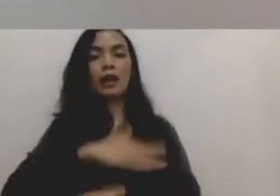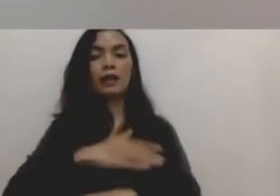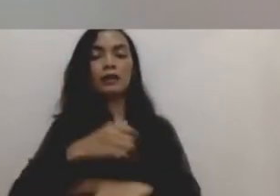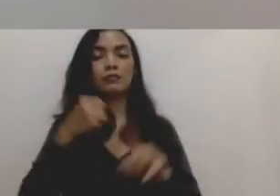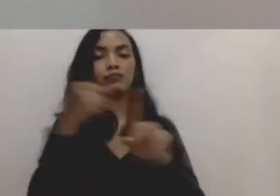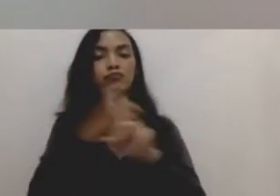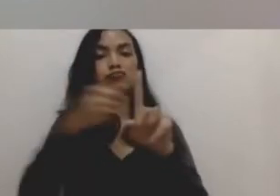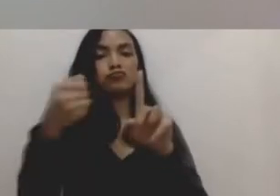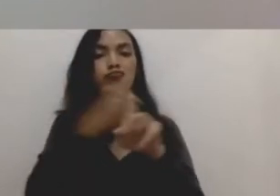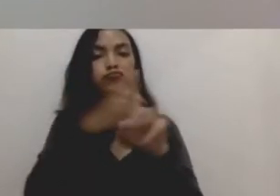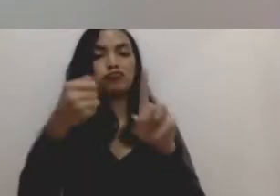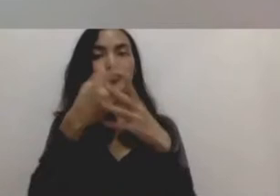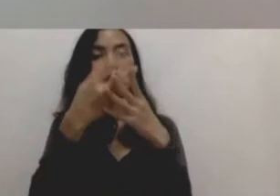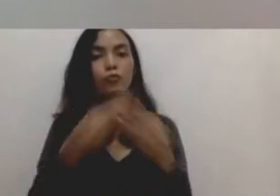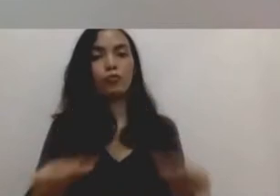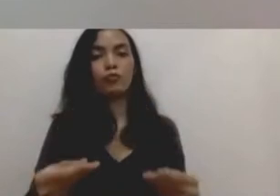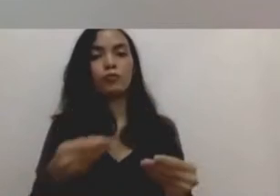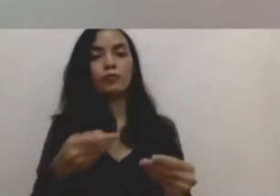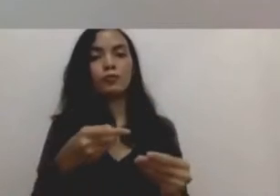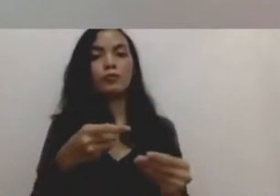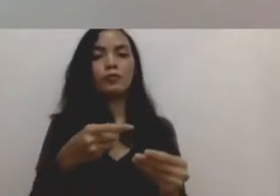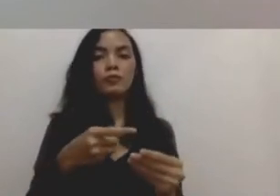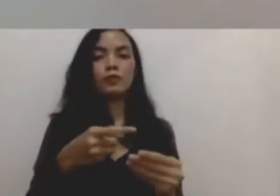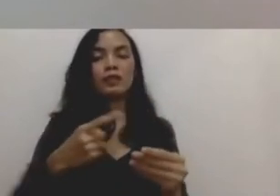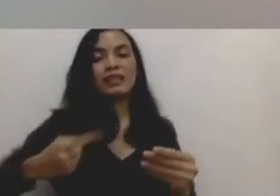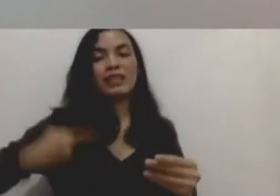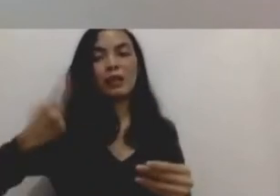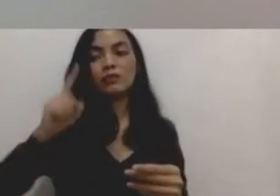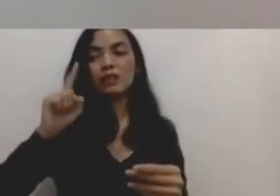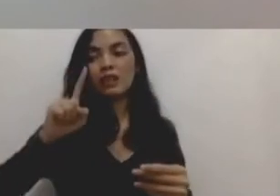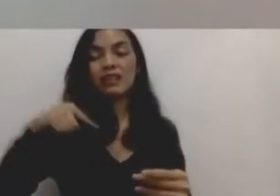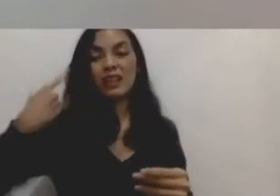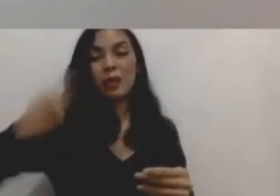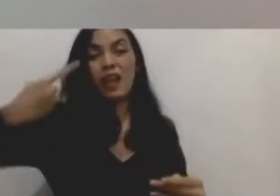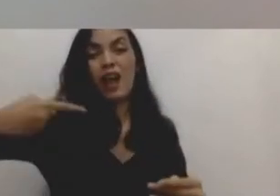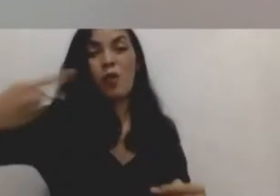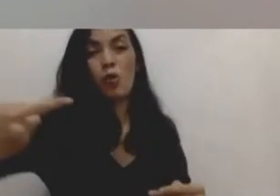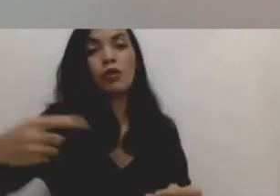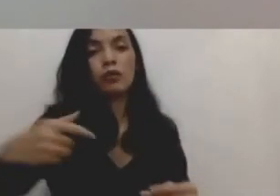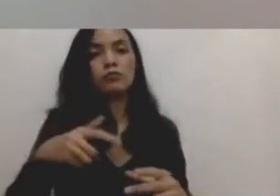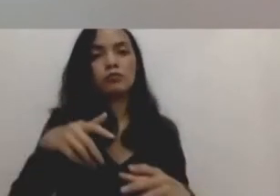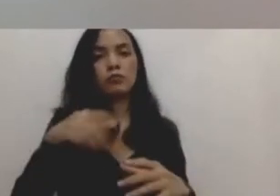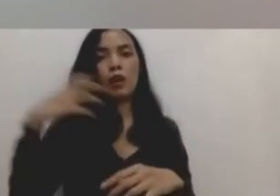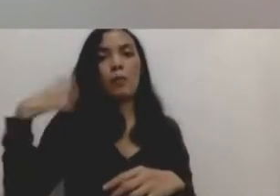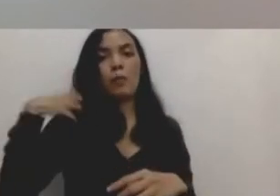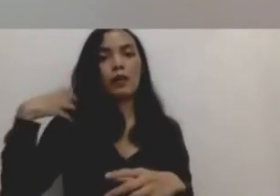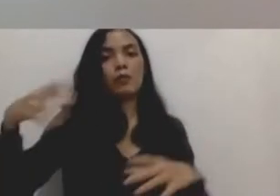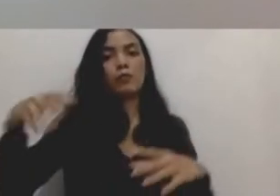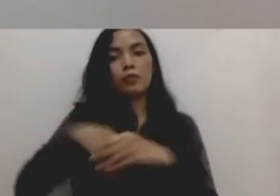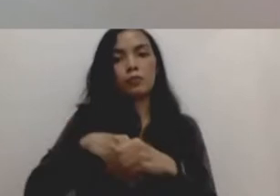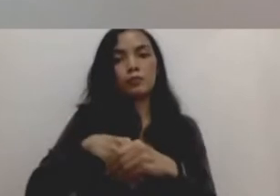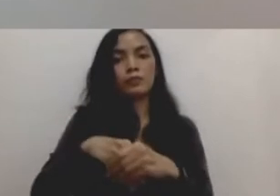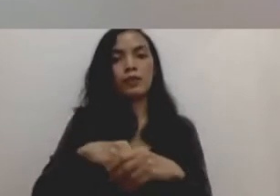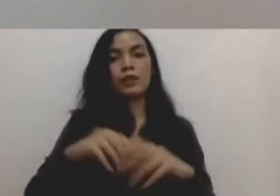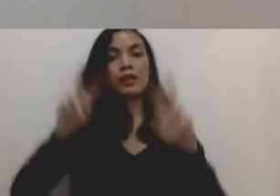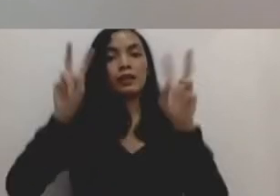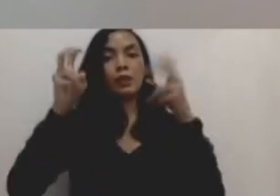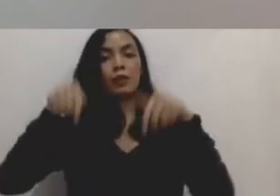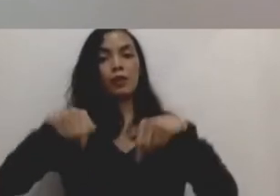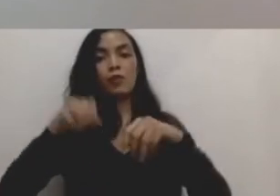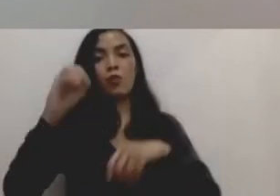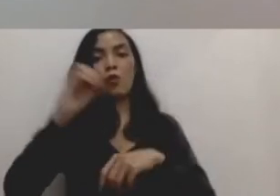kekerasan berbasis gender setiap tahun. Tema tahun ini adalah Orange the World,